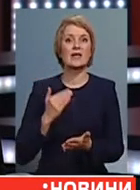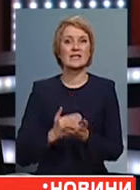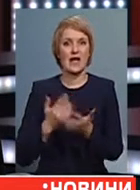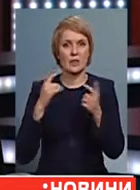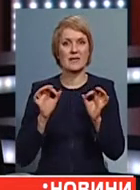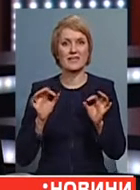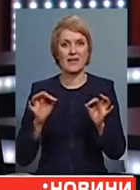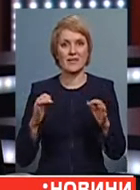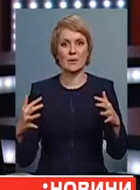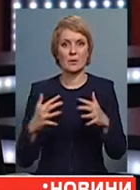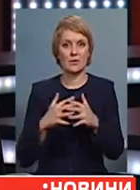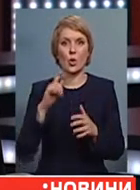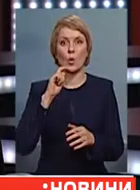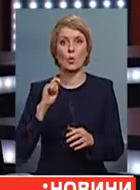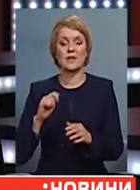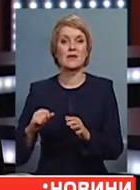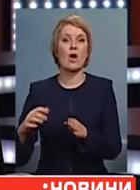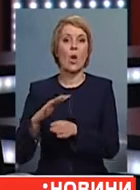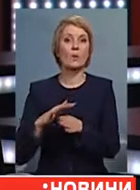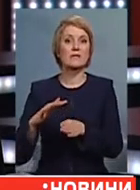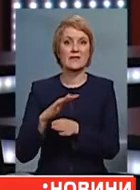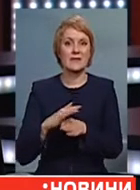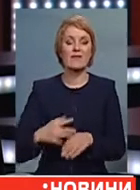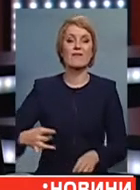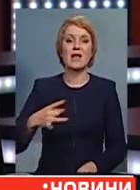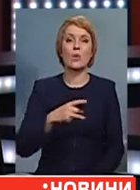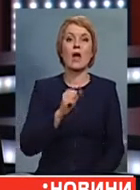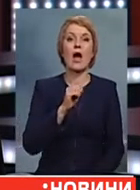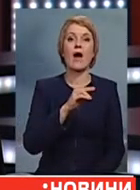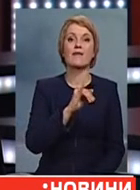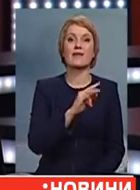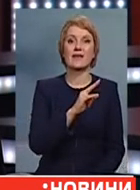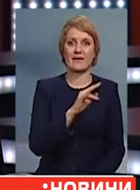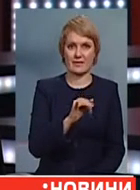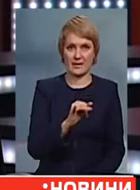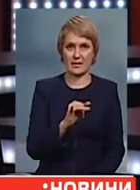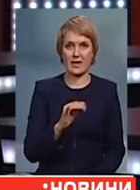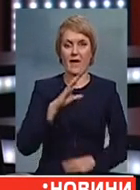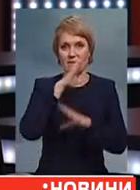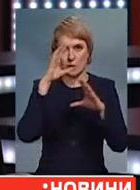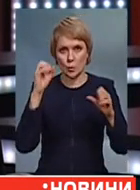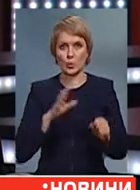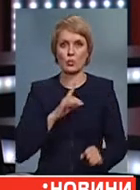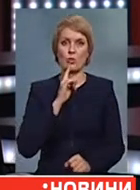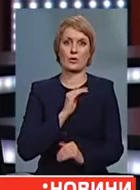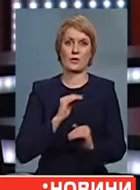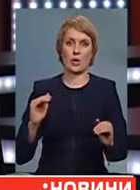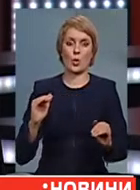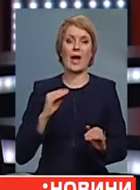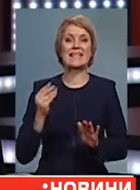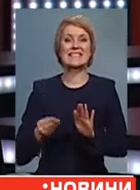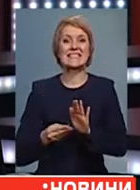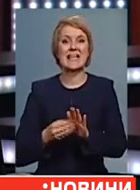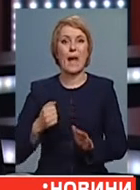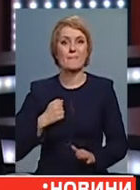українські позиції поблизу Авдіївки. Уночі в зоні АТО було тихо. Сапери розміновують прифронтові території, зокрема, працюють у районі